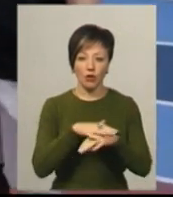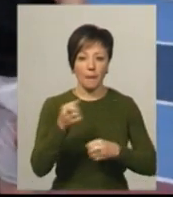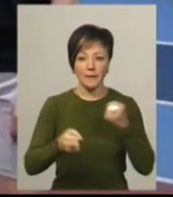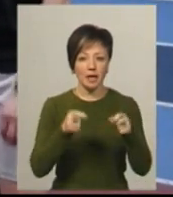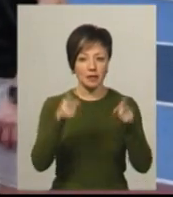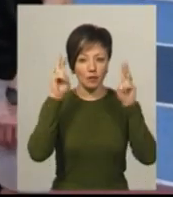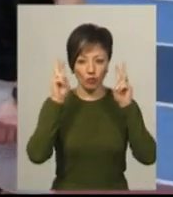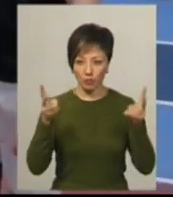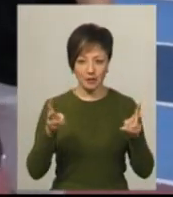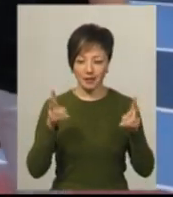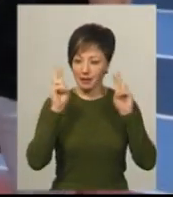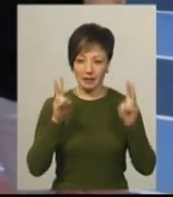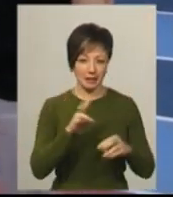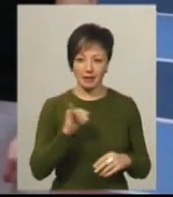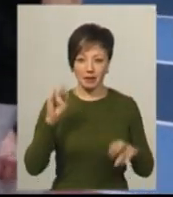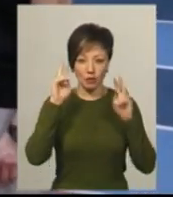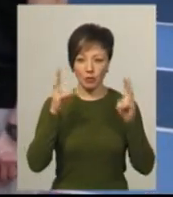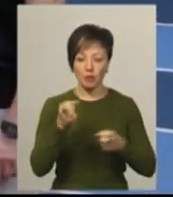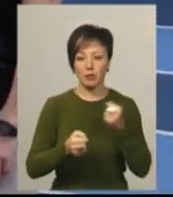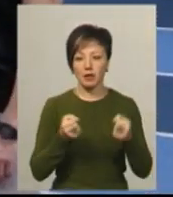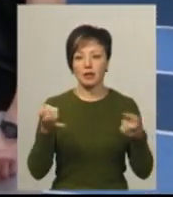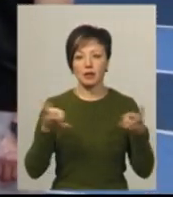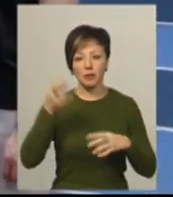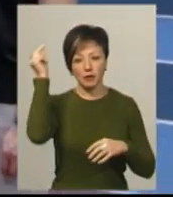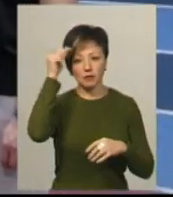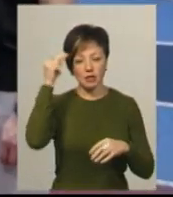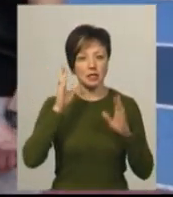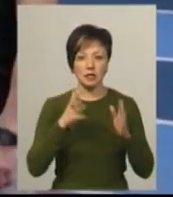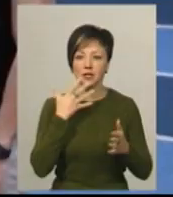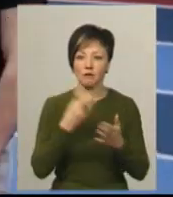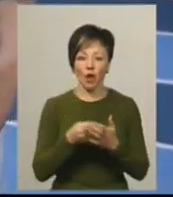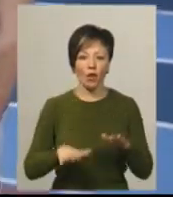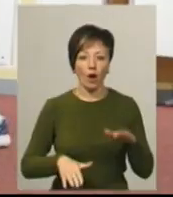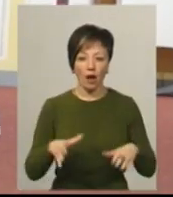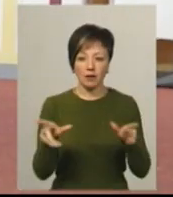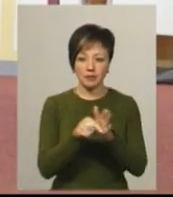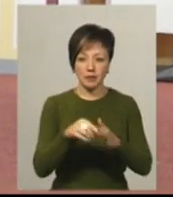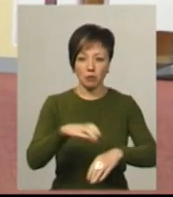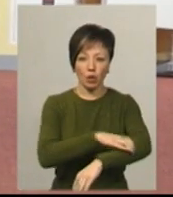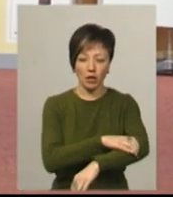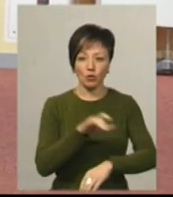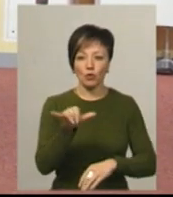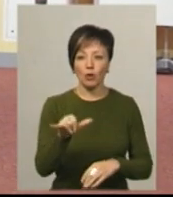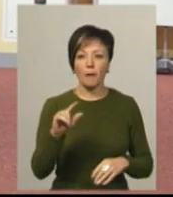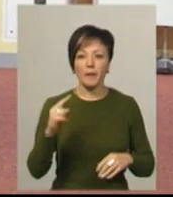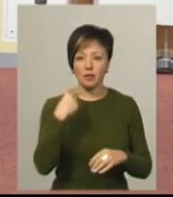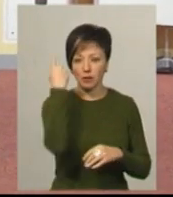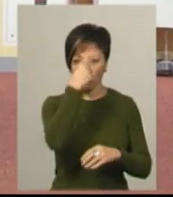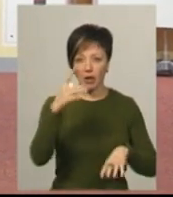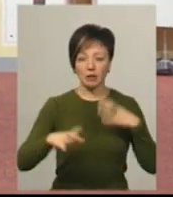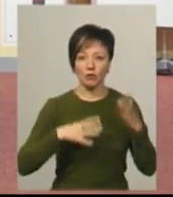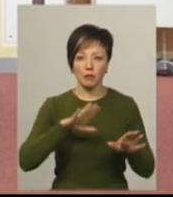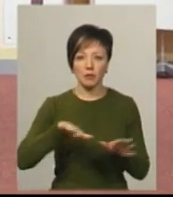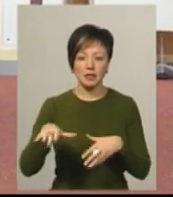не вмієш, скажімо так. Ні, не вмію. Ось. Тому бігати тобі треба вчитись не тільки на своїх ногах, а ще й з протезом. У Максима перше індивідуальне тренування